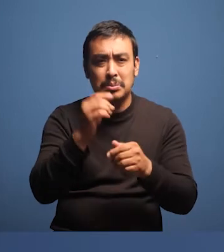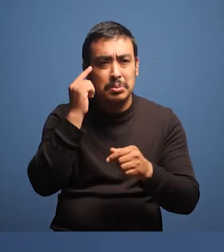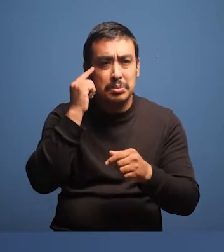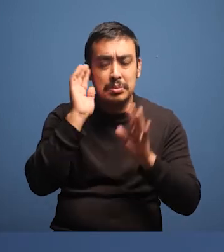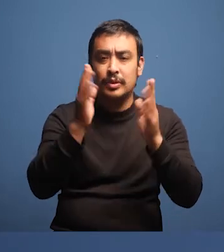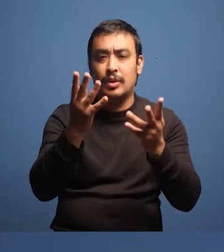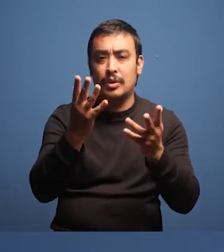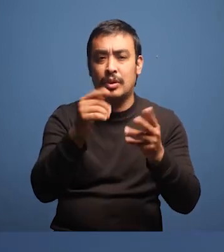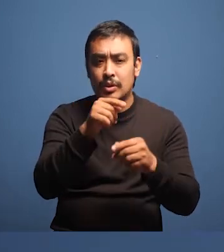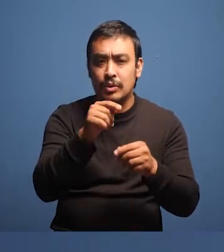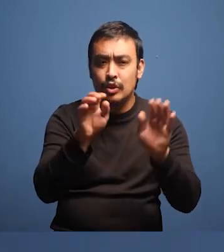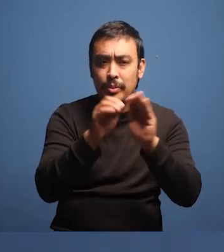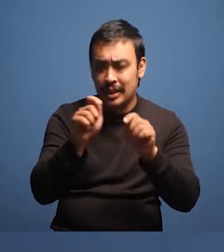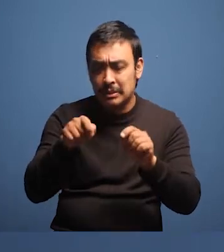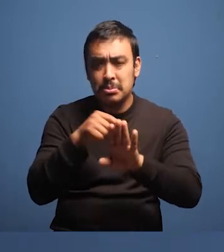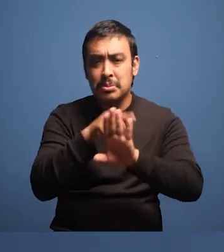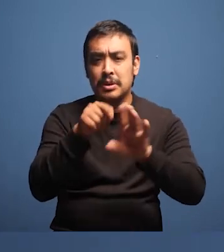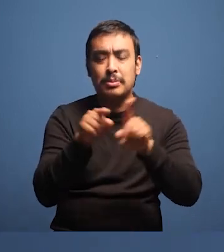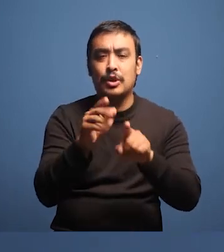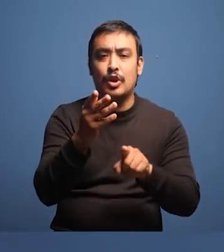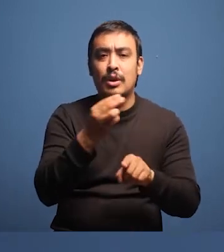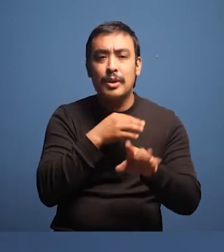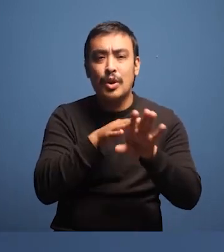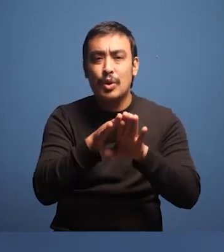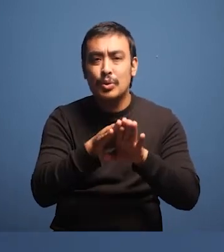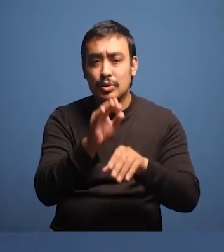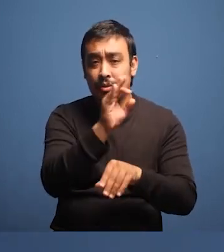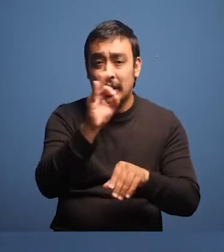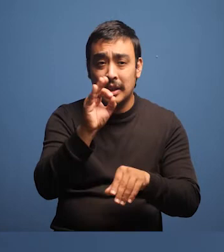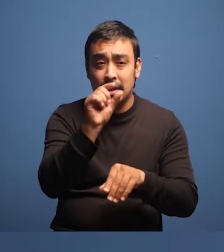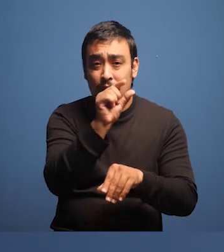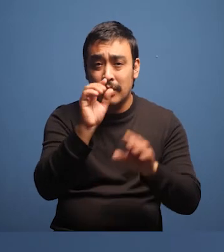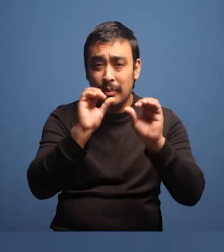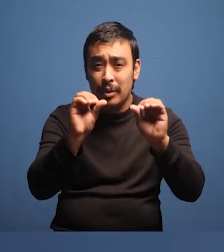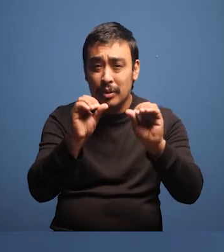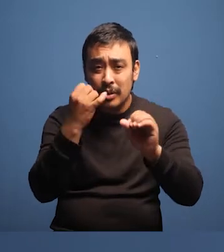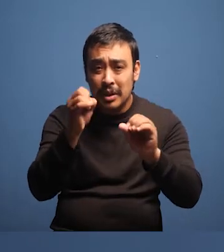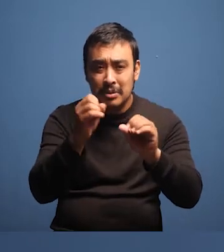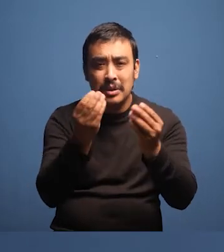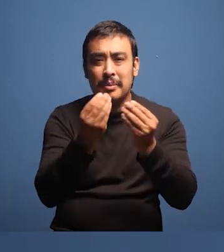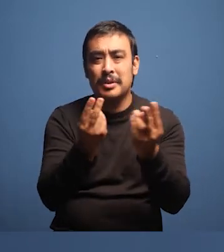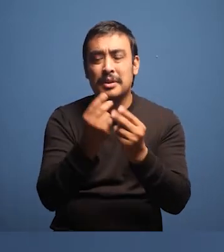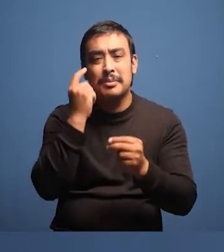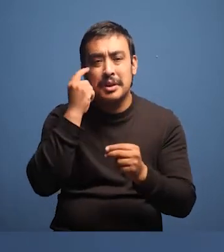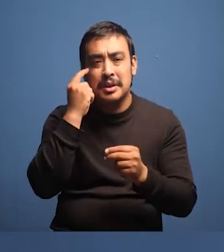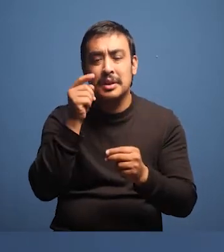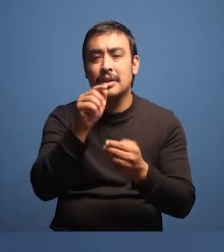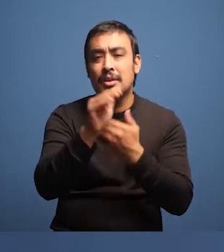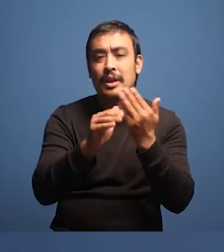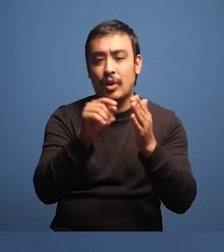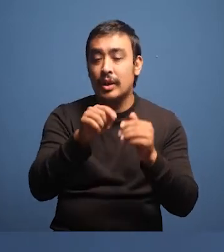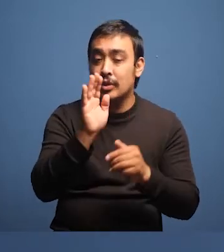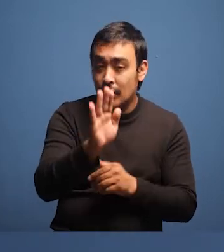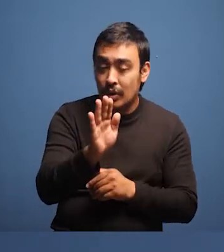रिलेटेड लहरू नर्म्सहरू पनि छैन कि मान्छेहरूले हेट स्पिच भनेको नर्मल्ली लिइरहेको थियो कि त्यही भएर चाहिँ एकदम धेरै प्रिभलेन्ट भएको यो कुरा चाहिँ